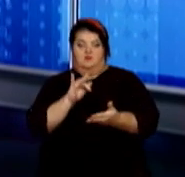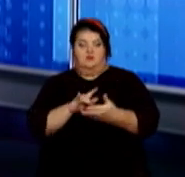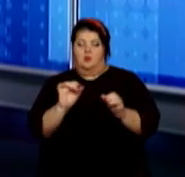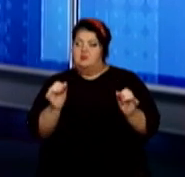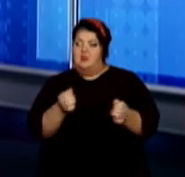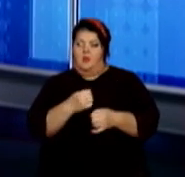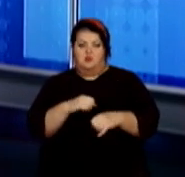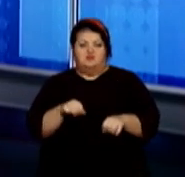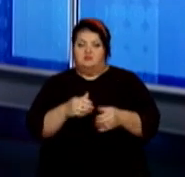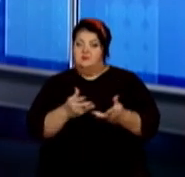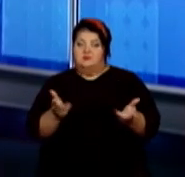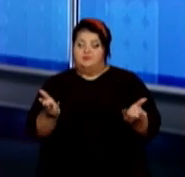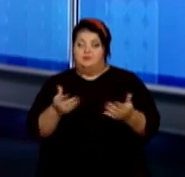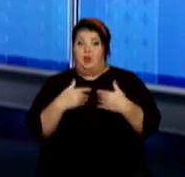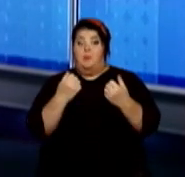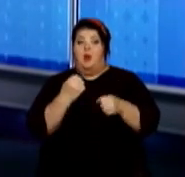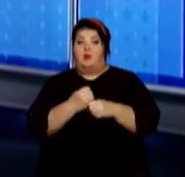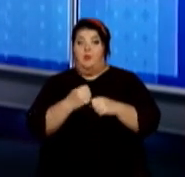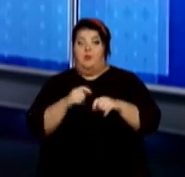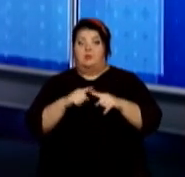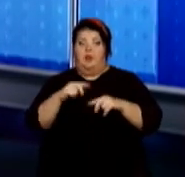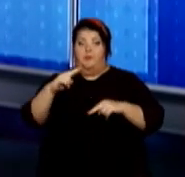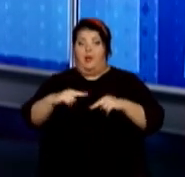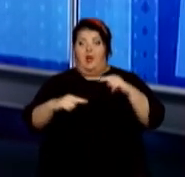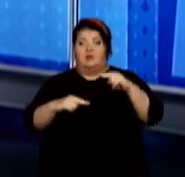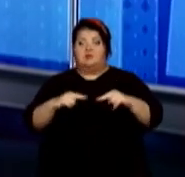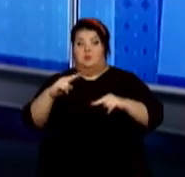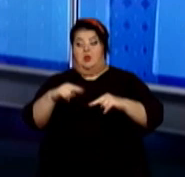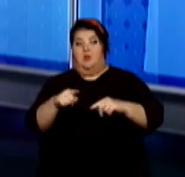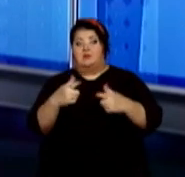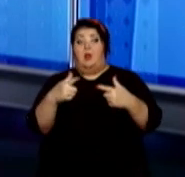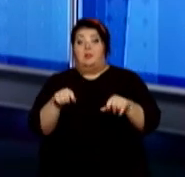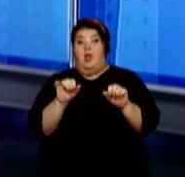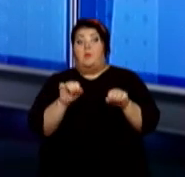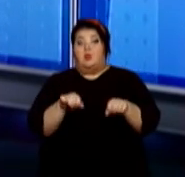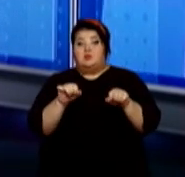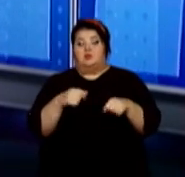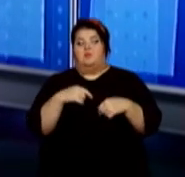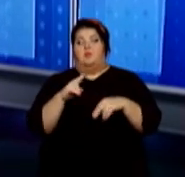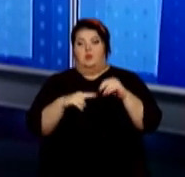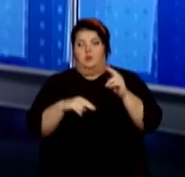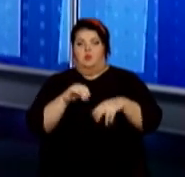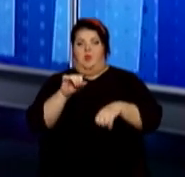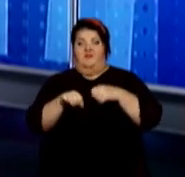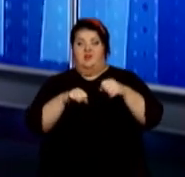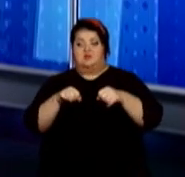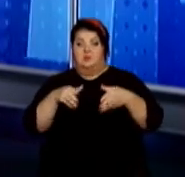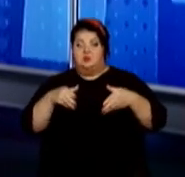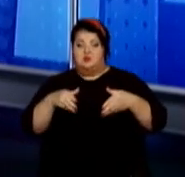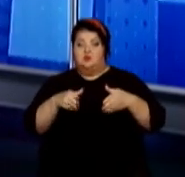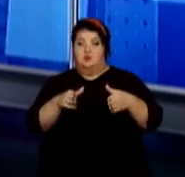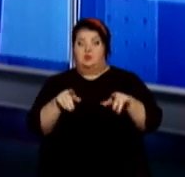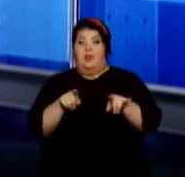Ми робимо такими пазлами. Тобто, там, де є можливо, там ми будуємо велосипедну інфраструктуру. Цей